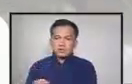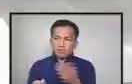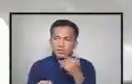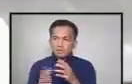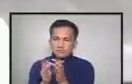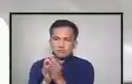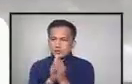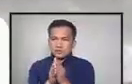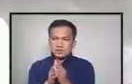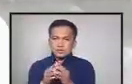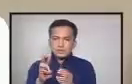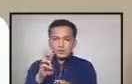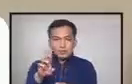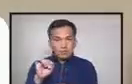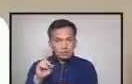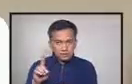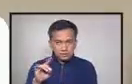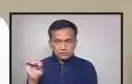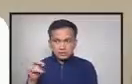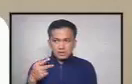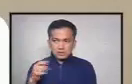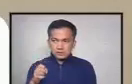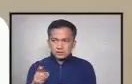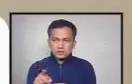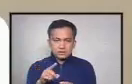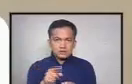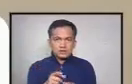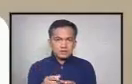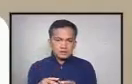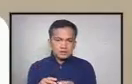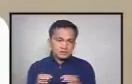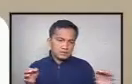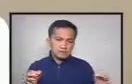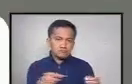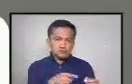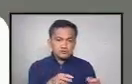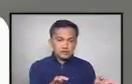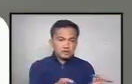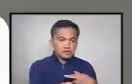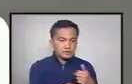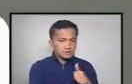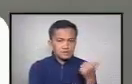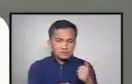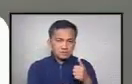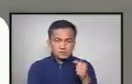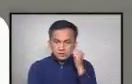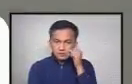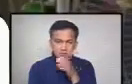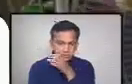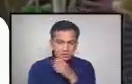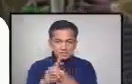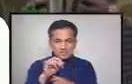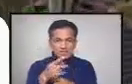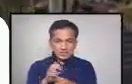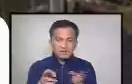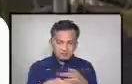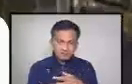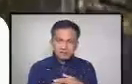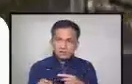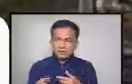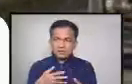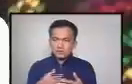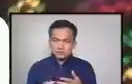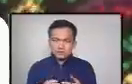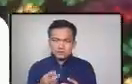na sa Dengue Ward. Ginawa na ring Dengue Extension Ward ang kwarto para sa mga senior citizens. Pero maging dito, dalawa